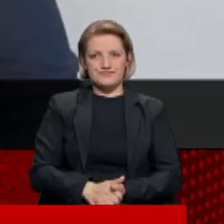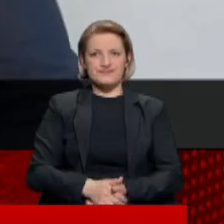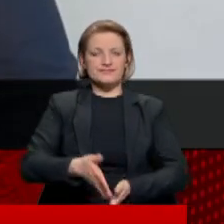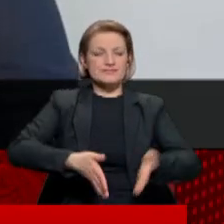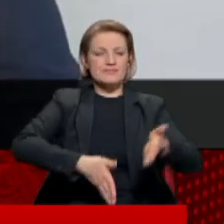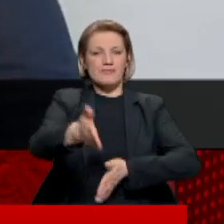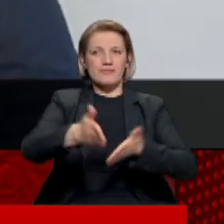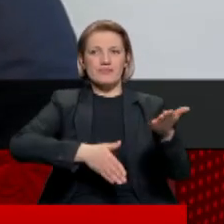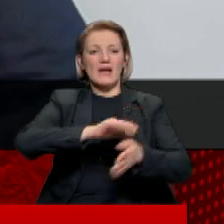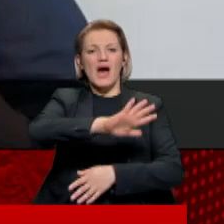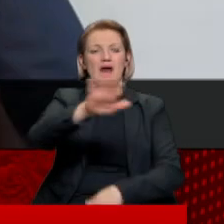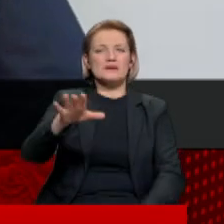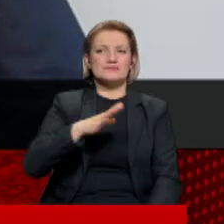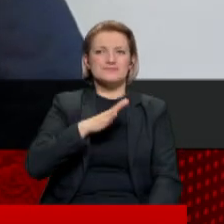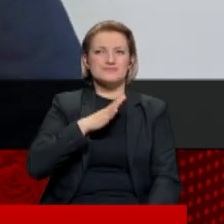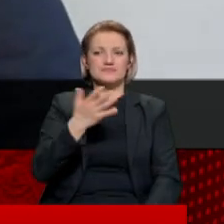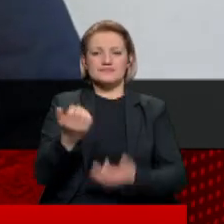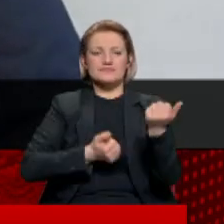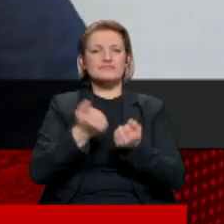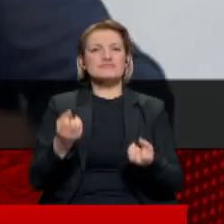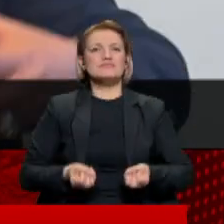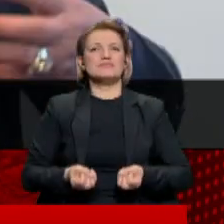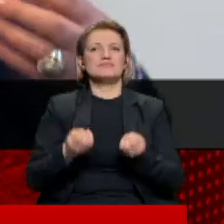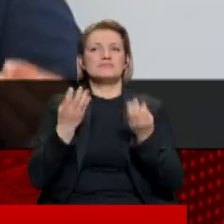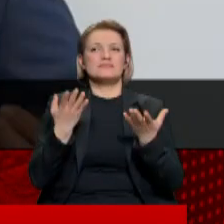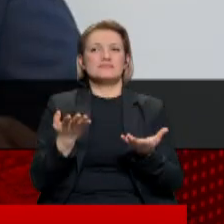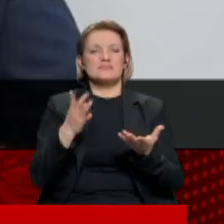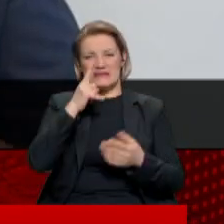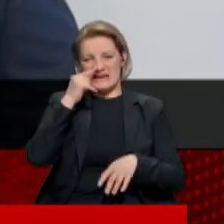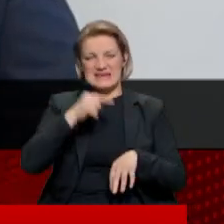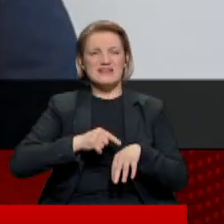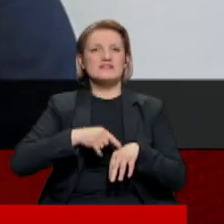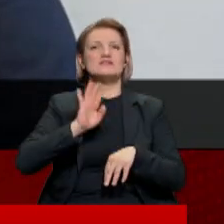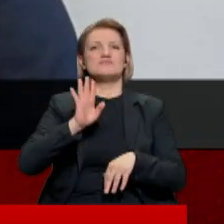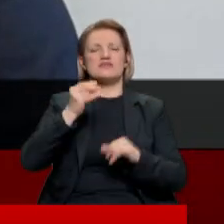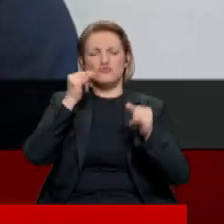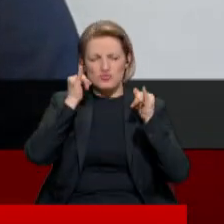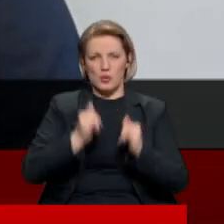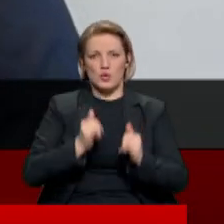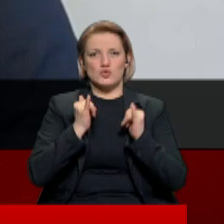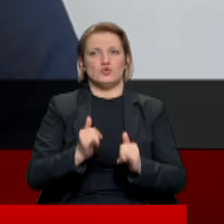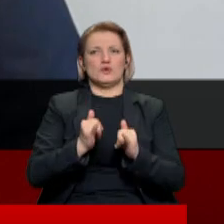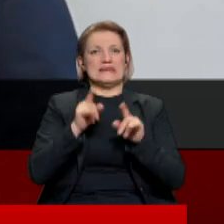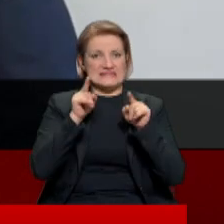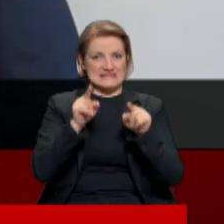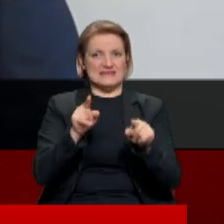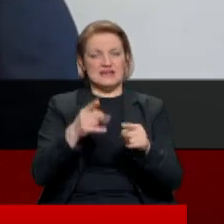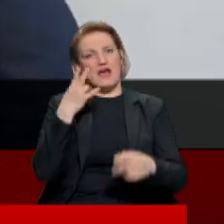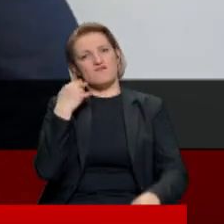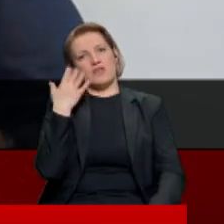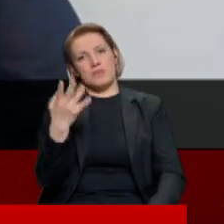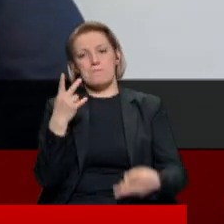Kaldırımların üzerinde herkes vardı. Arabalar yetişmiyordu. Maalesef. Yani inanılmaz derecede kötüydü. Ya siz,